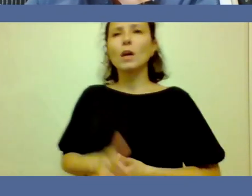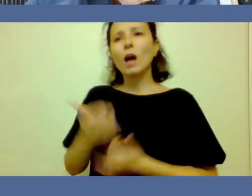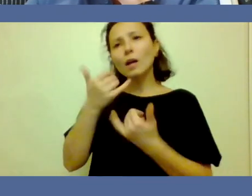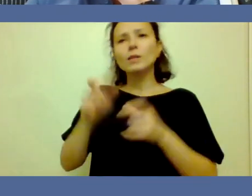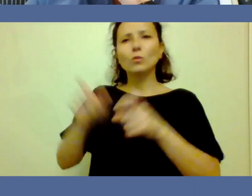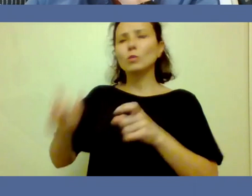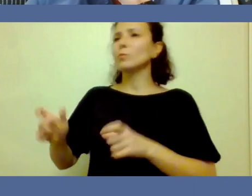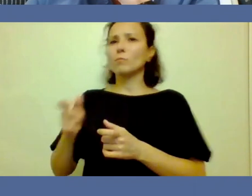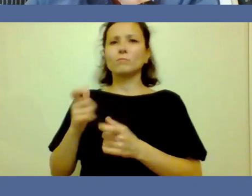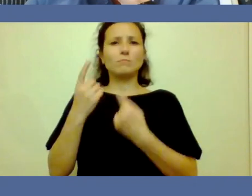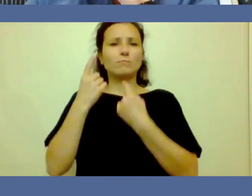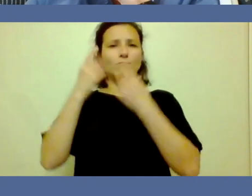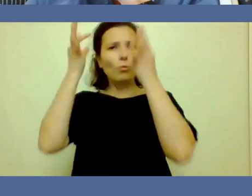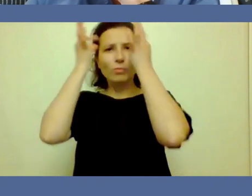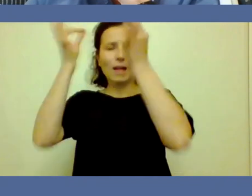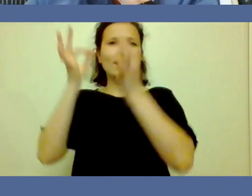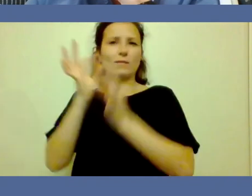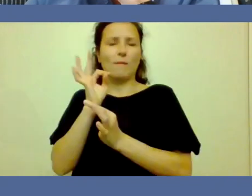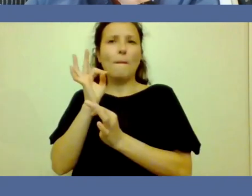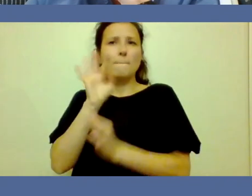samorodnym talentem. I